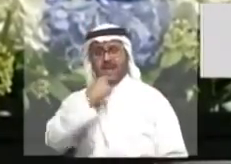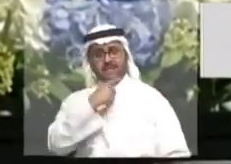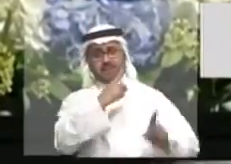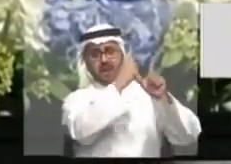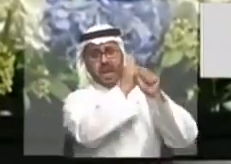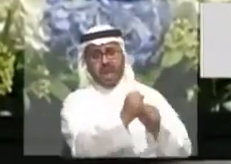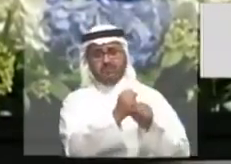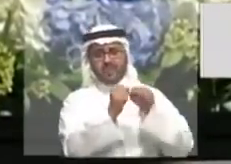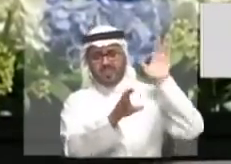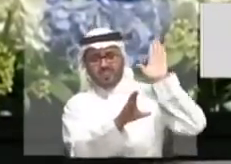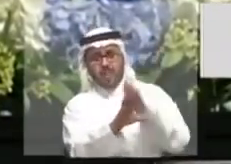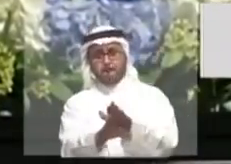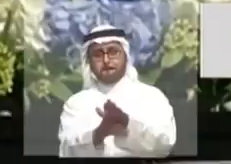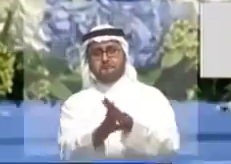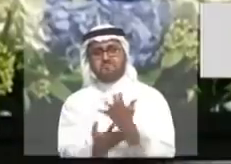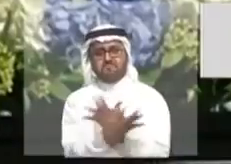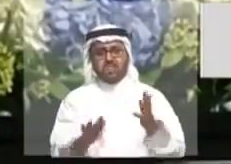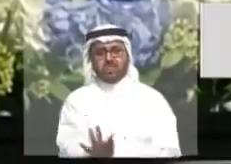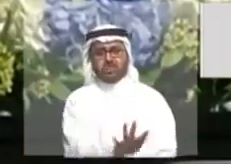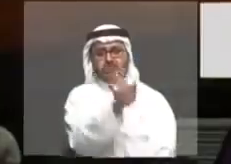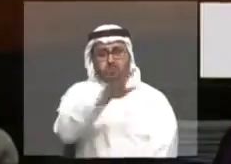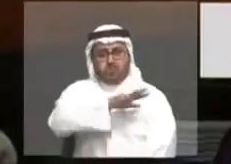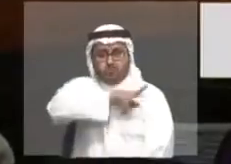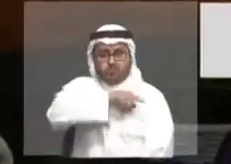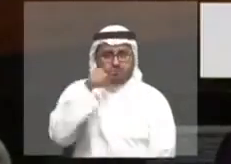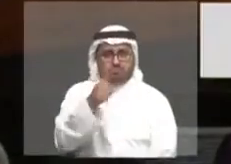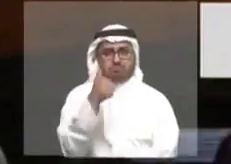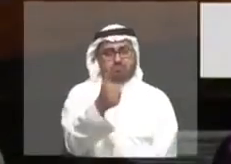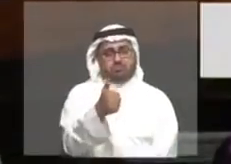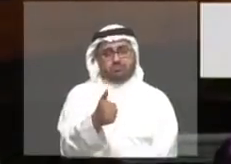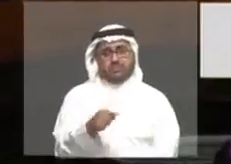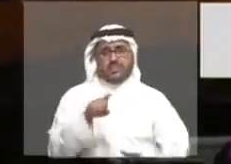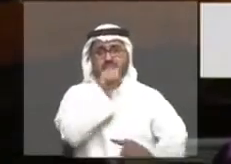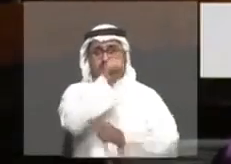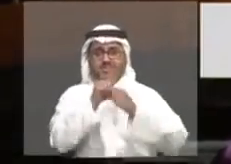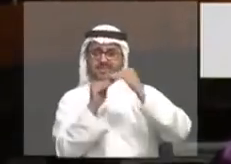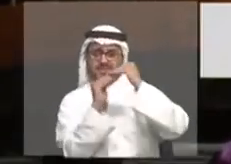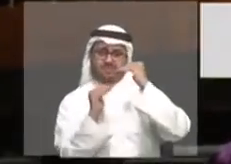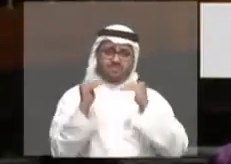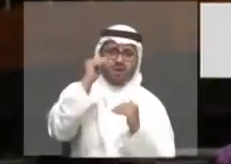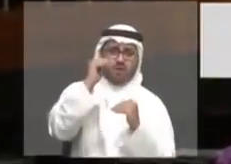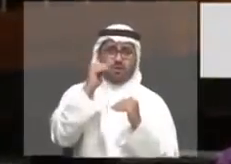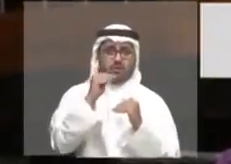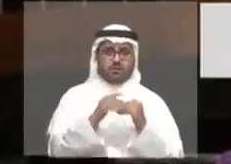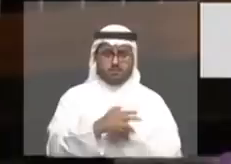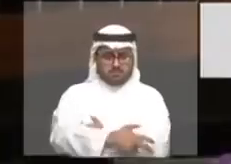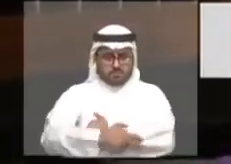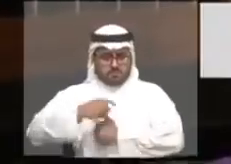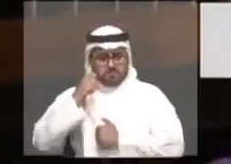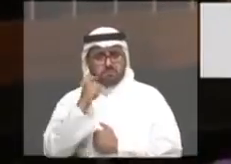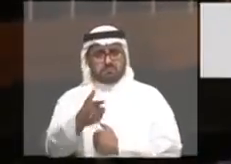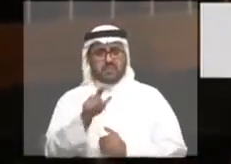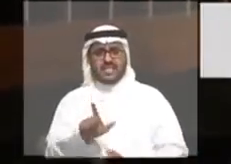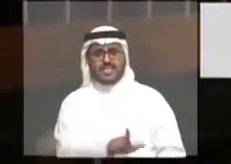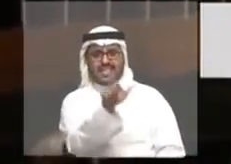الدعم للشعب الفلسطيني الشقيق، حيث أنه رفع نسبة دعم المملكة الشهري للسلطة الفلسطينية